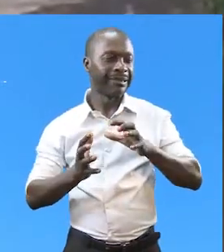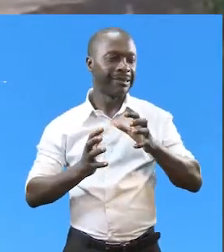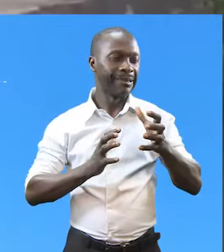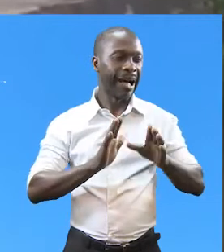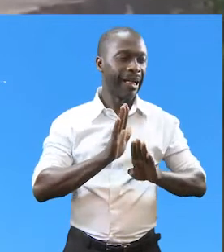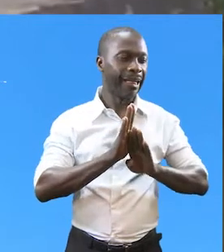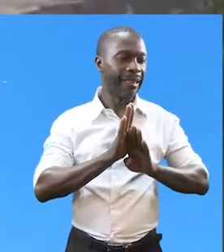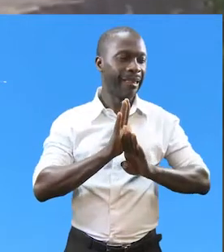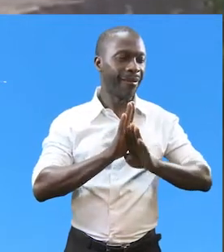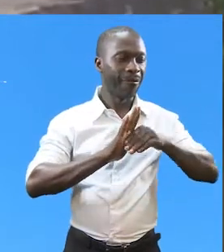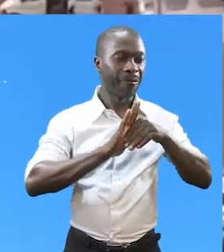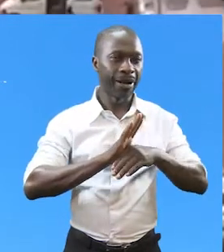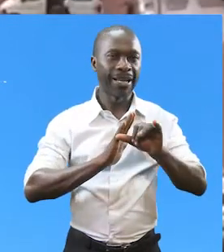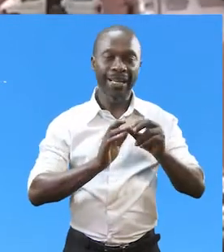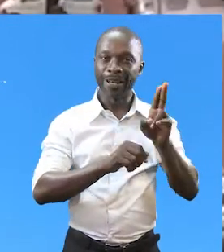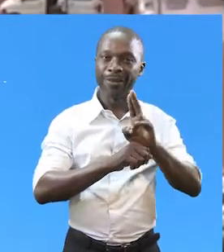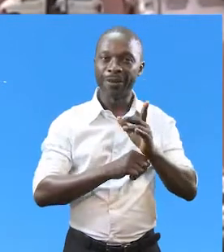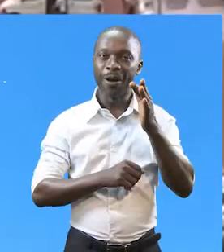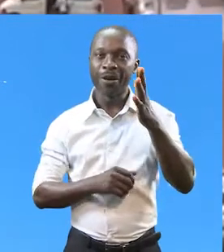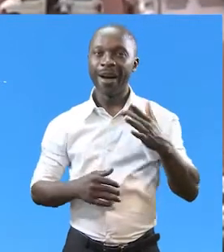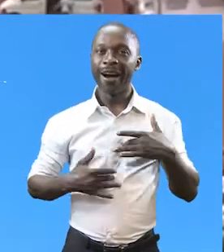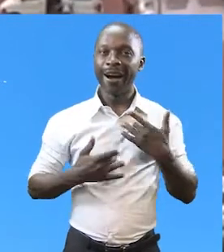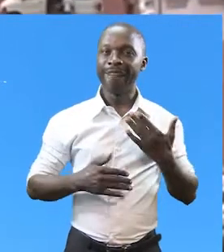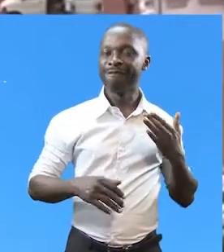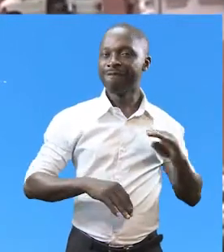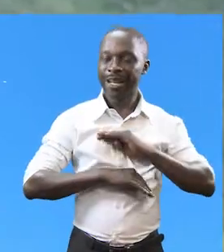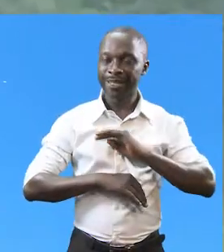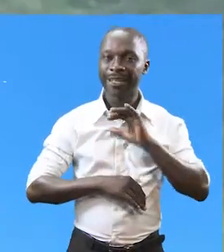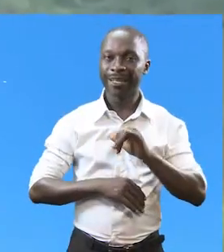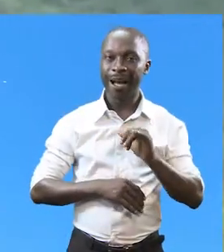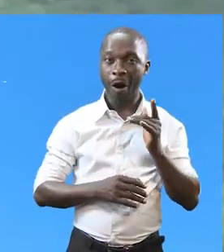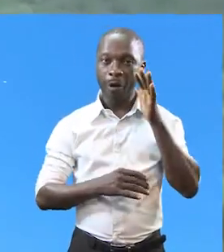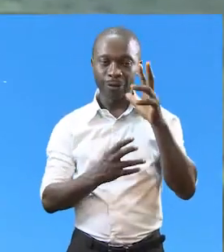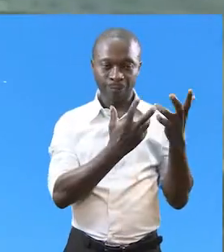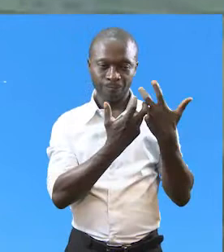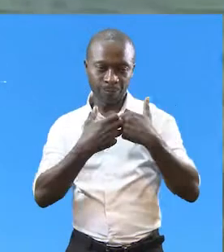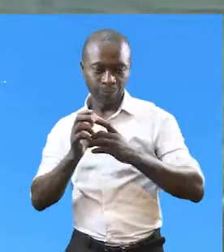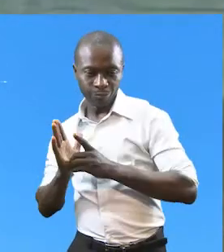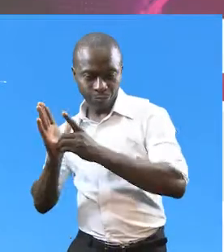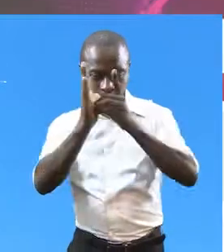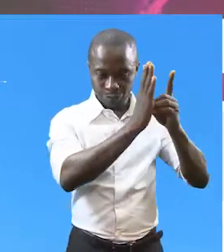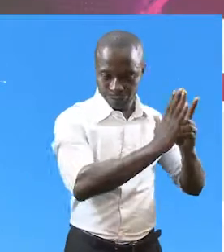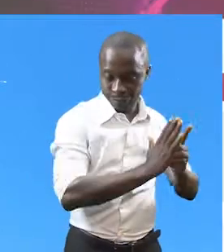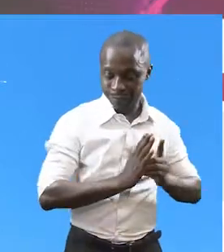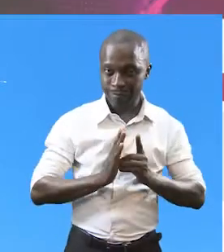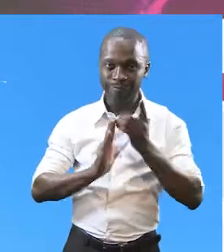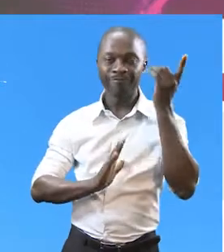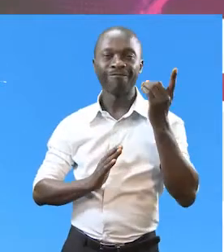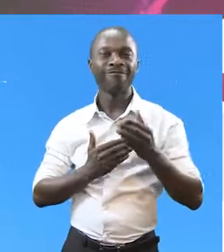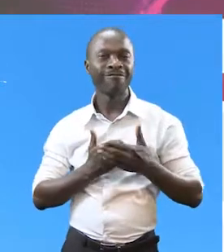l'horizon 2025 devrait donc accélérer durablement l'intégration physique et commerciale de la sous-région.